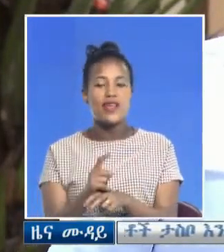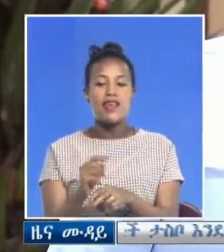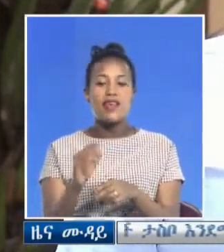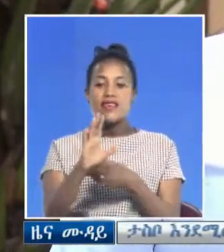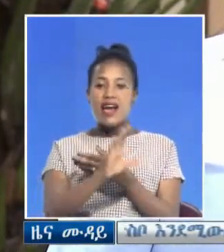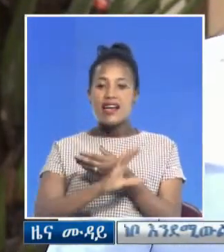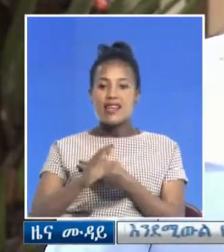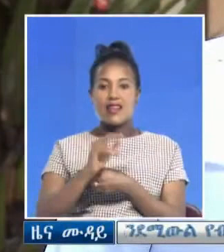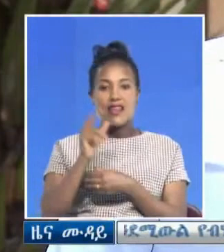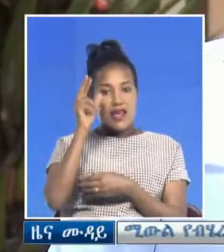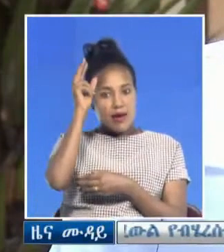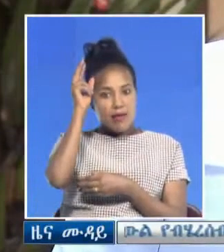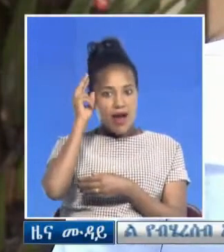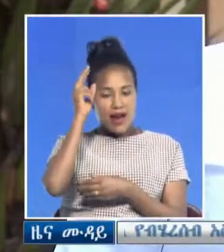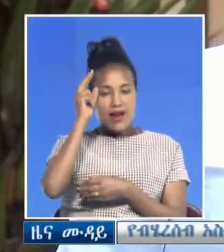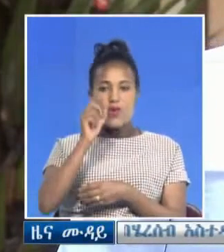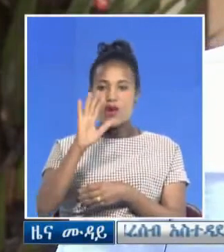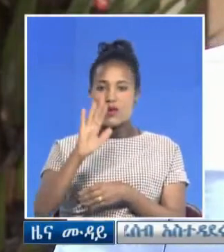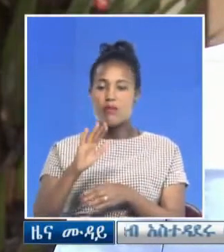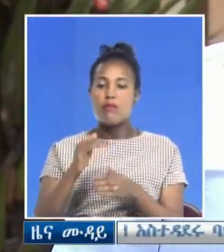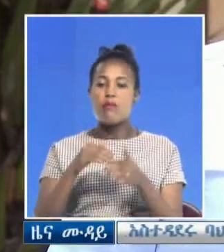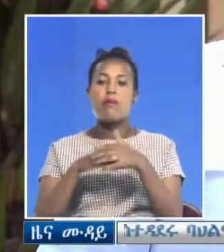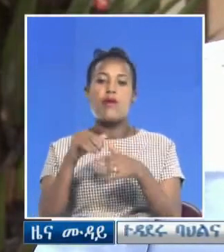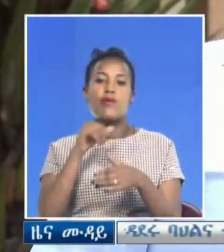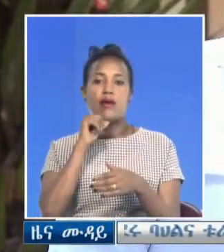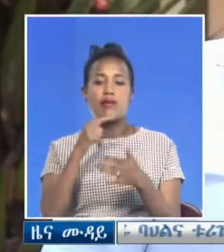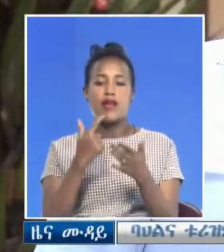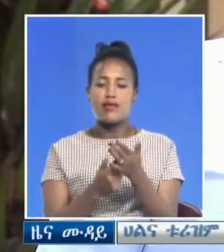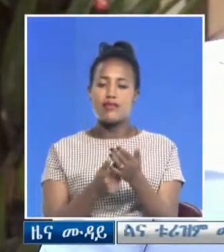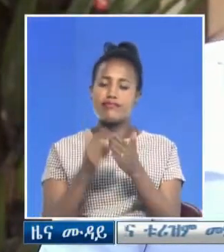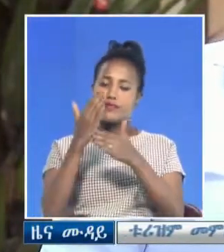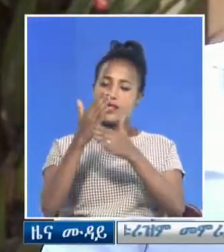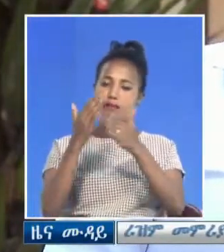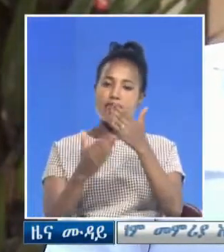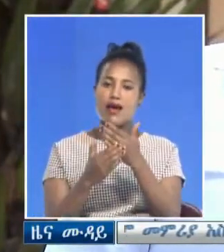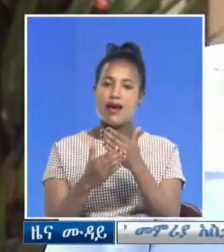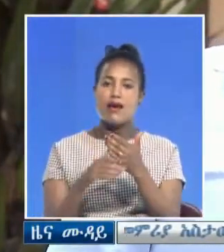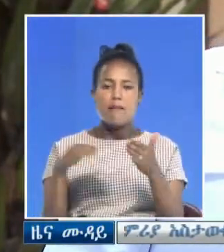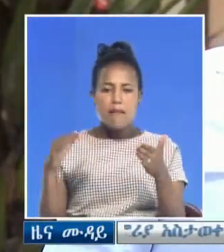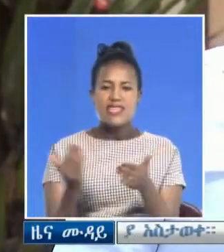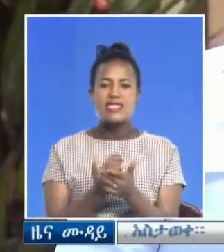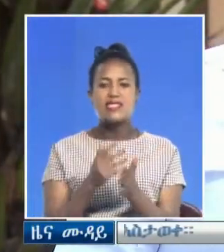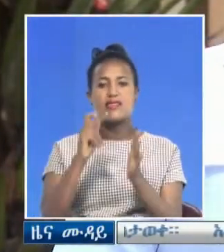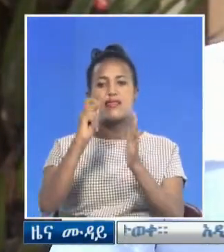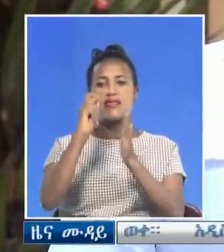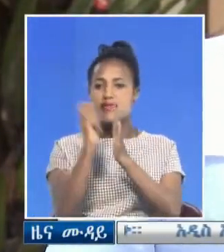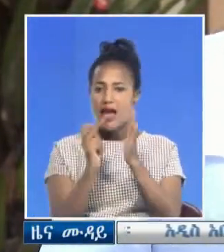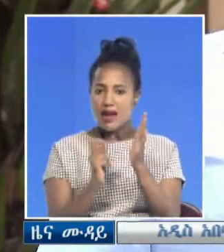ያገርን ባህልና ወግ ባለቀቀ መንገድ እንደዛ አይነት ኮንስትራክሽን አዲስ ዲዛይን